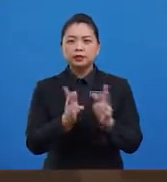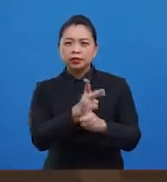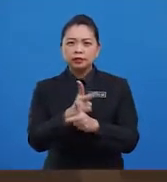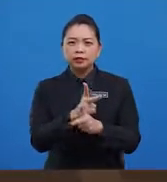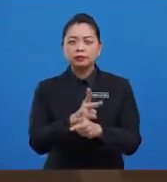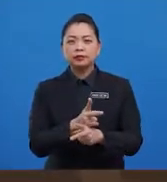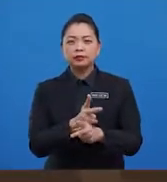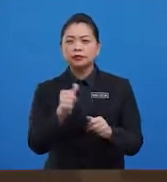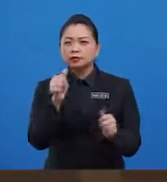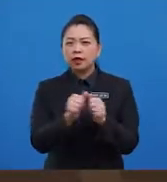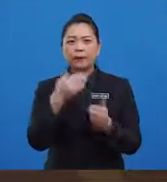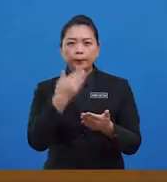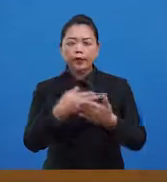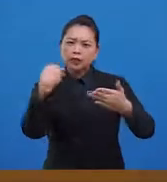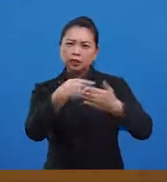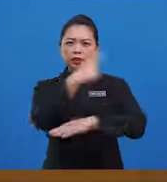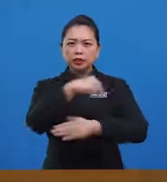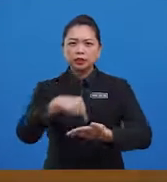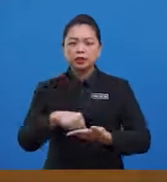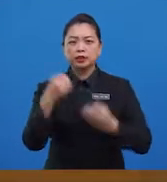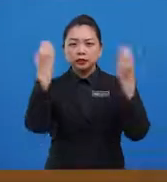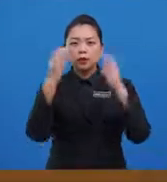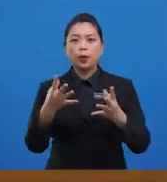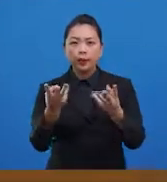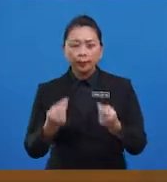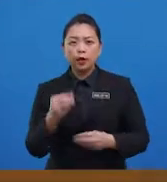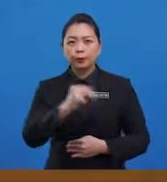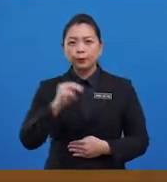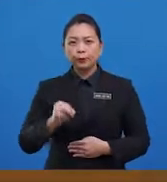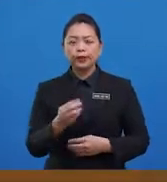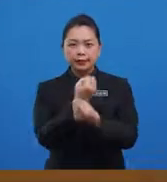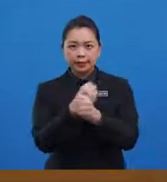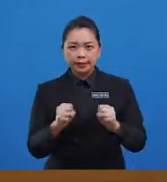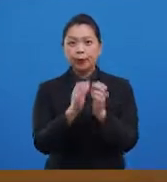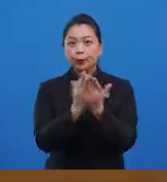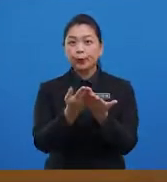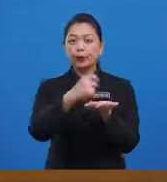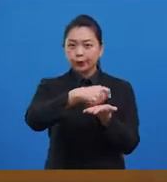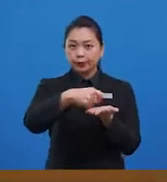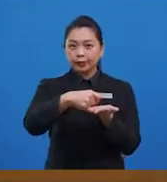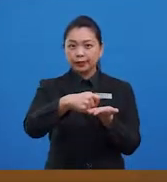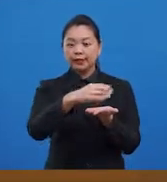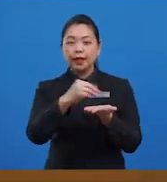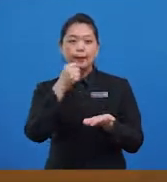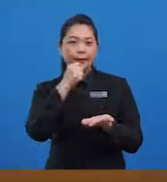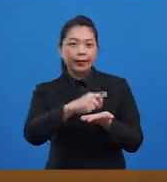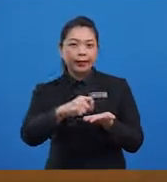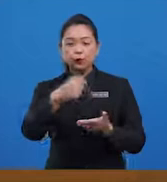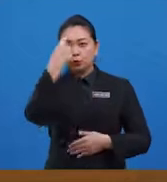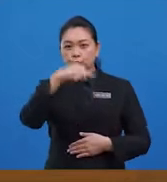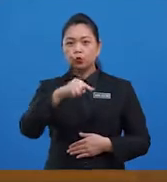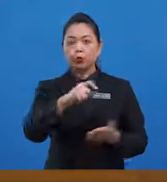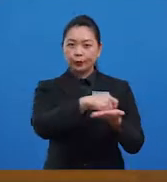dahulu hingga ke hari ini. Cikgu mahu murid-murid sediakan buku tulis dan pen